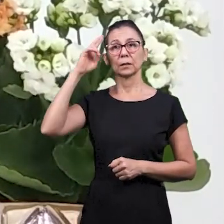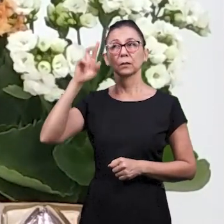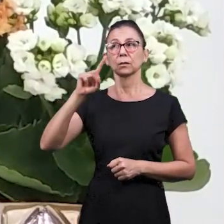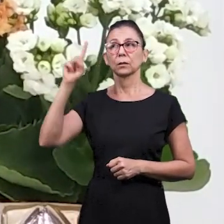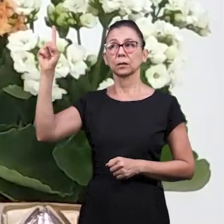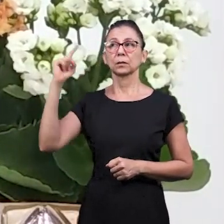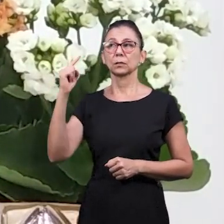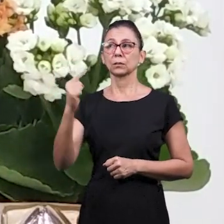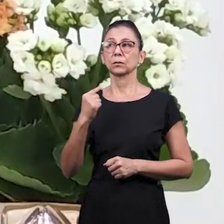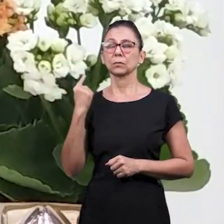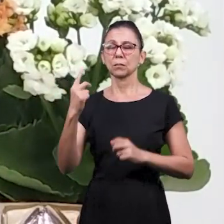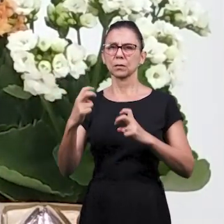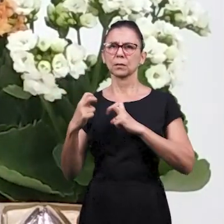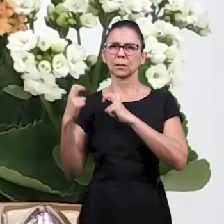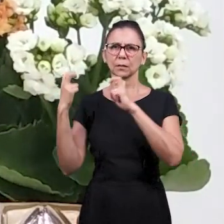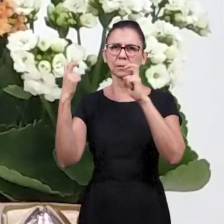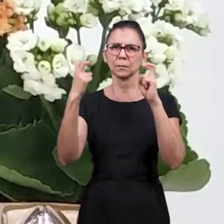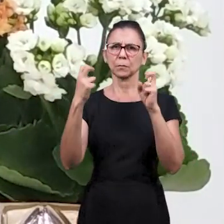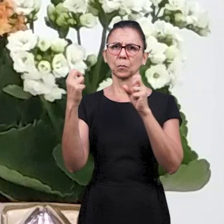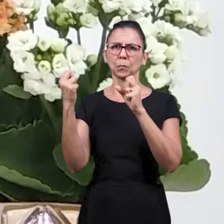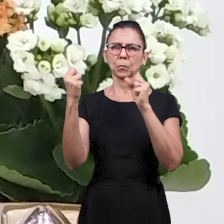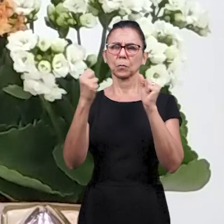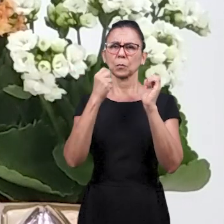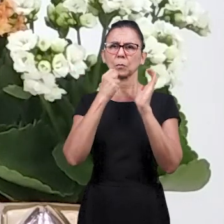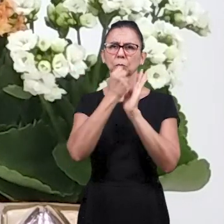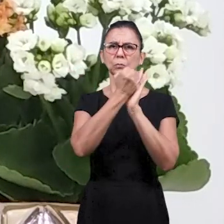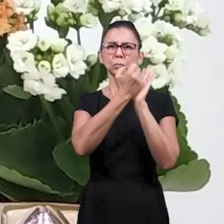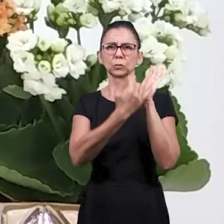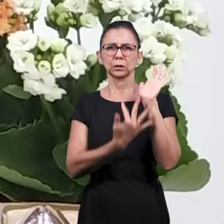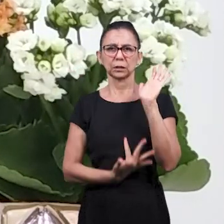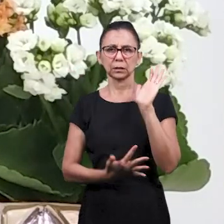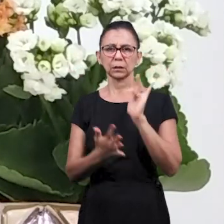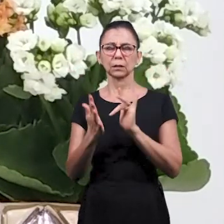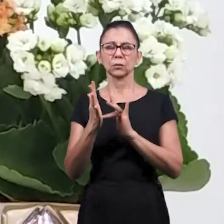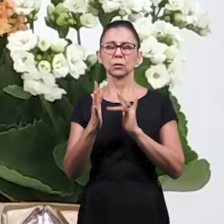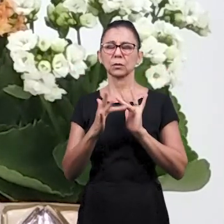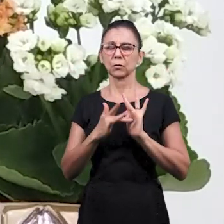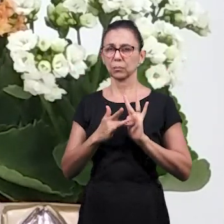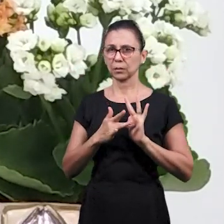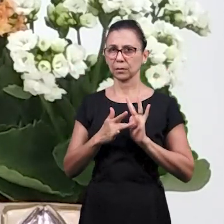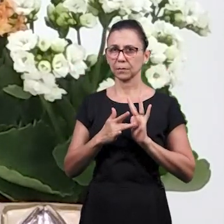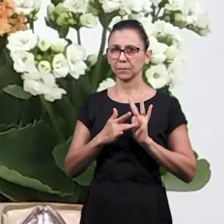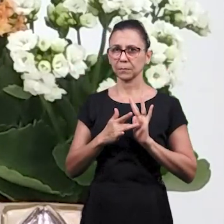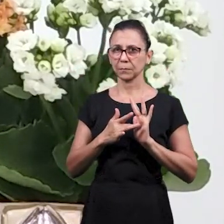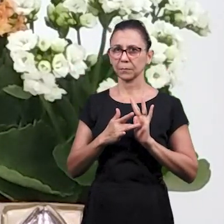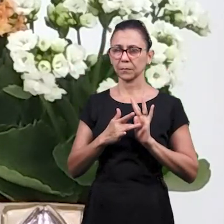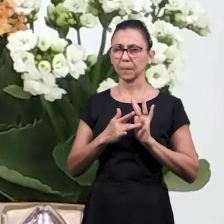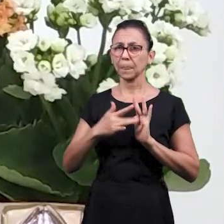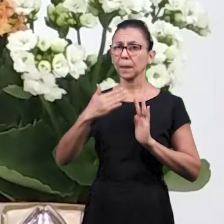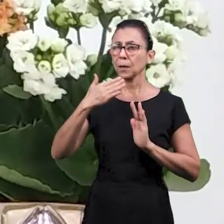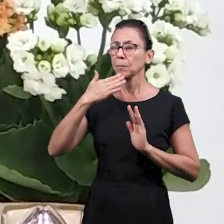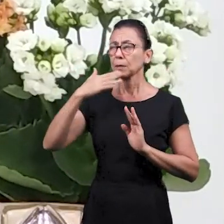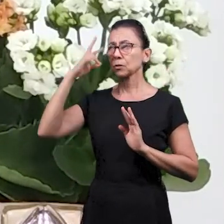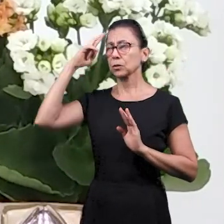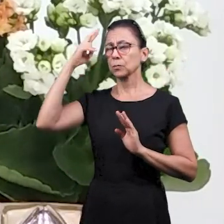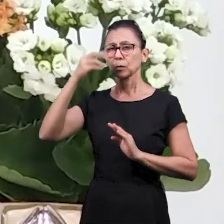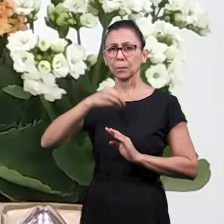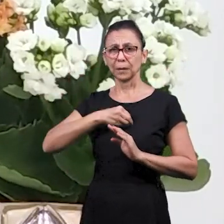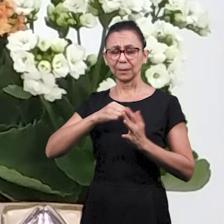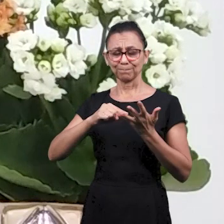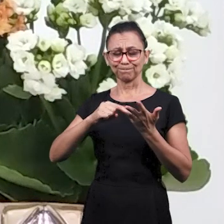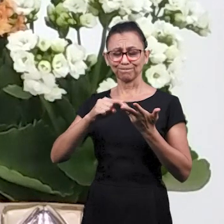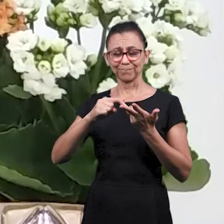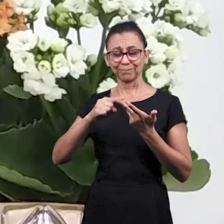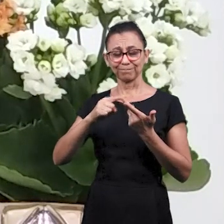Господь наш Бог, мы взываем о силе, которая в крови Иисуса. Мы просим у